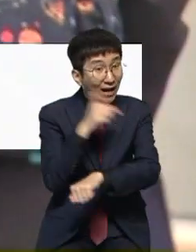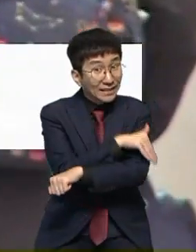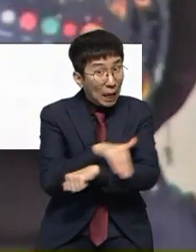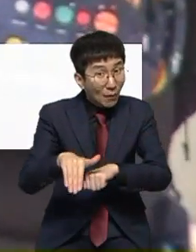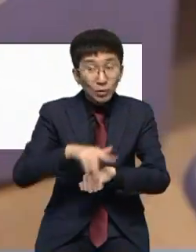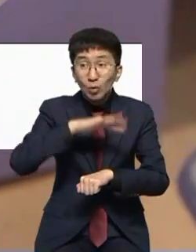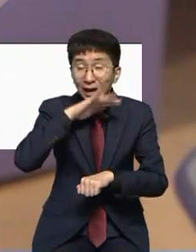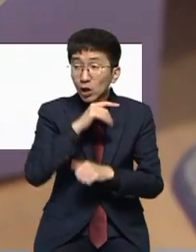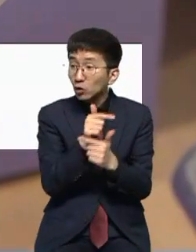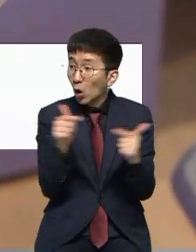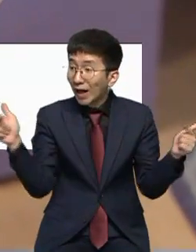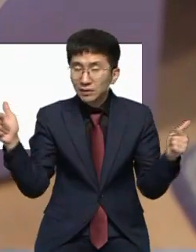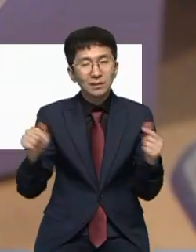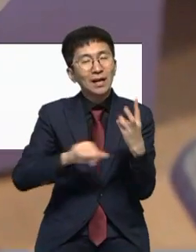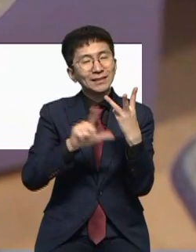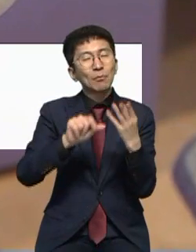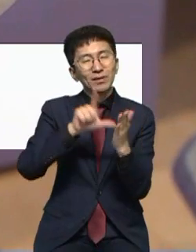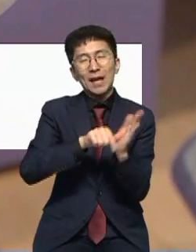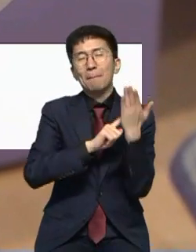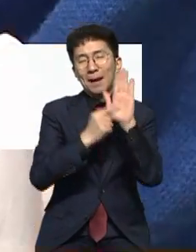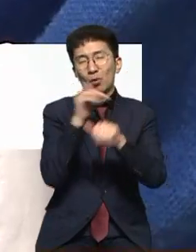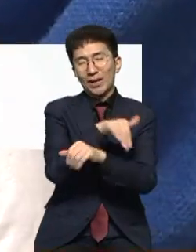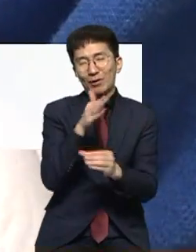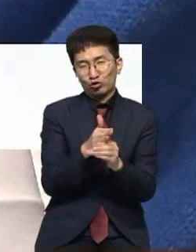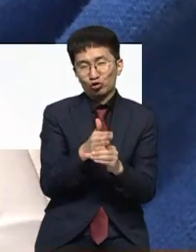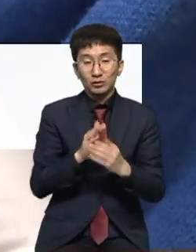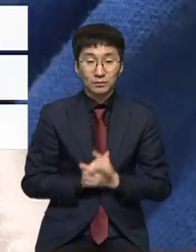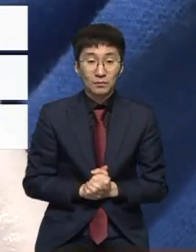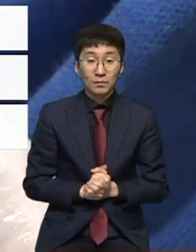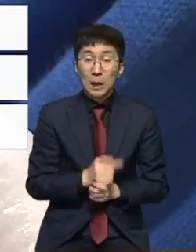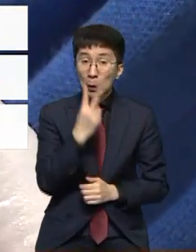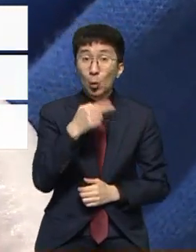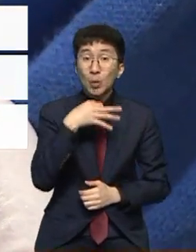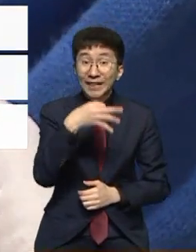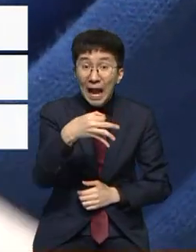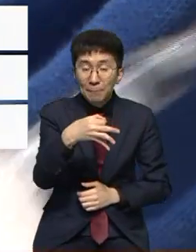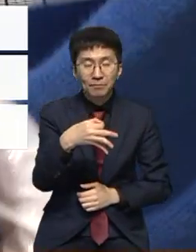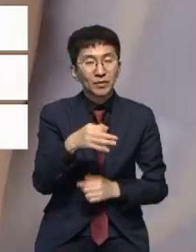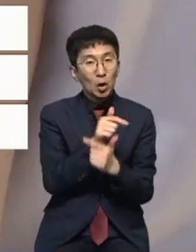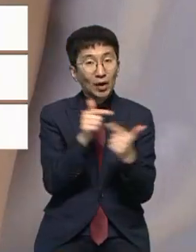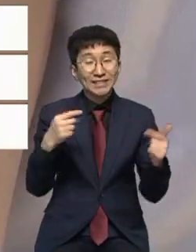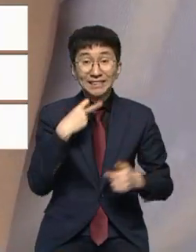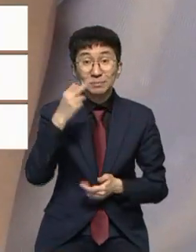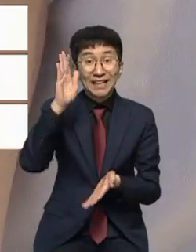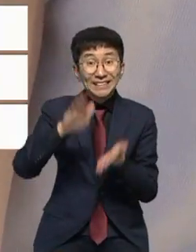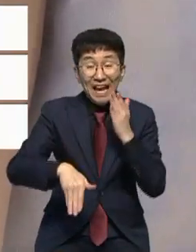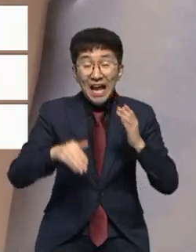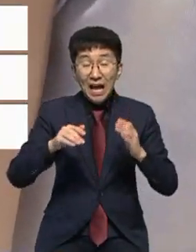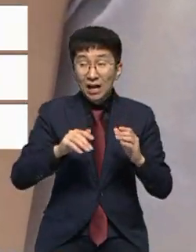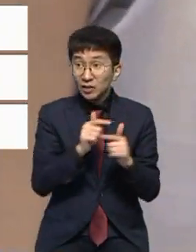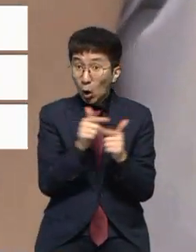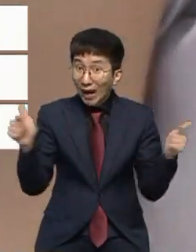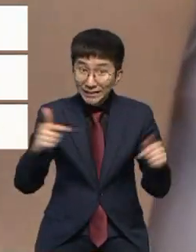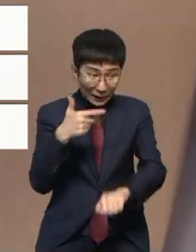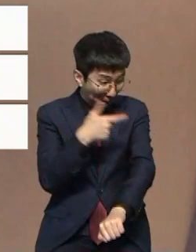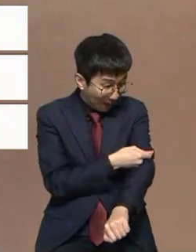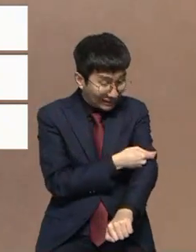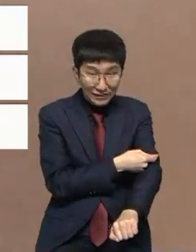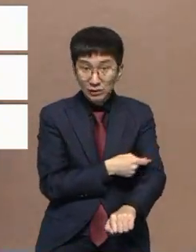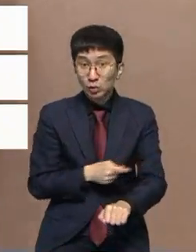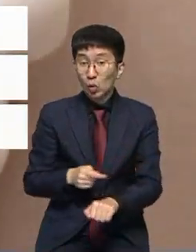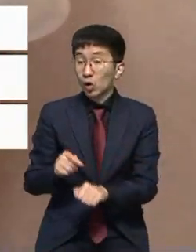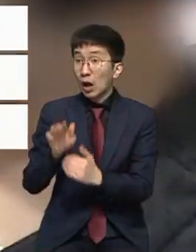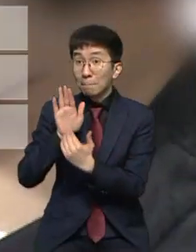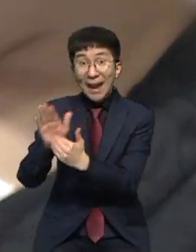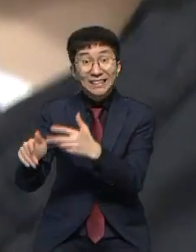대상을 다음 달 발표할 예정입니다. 전문가들은 독감 백신 등 11세 이하 대상 다른 필수 예방접종과